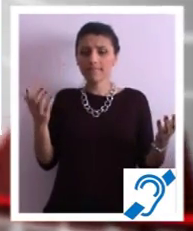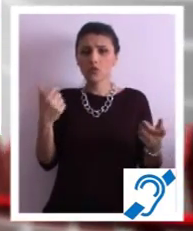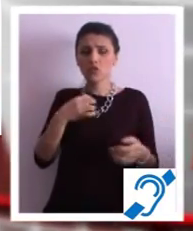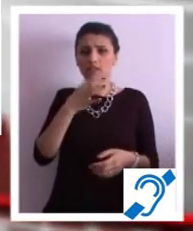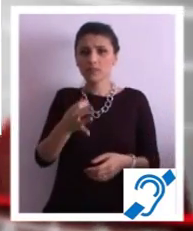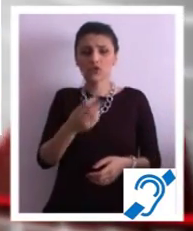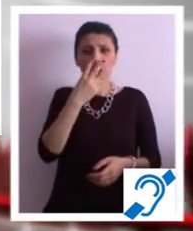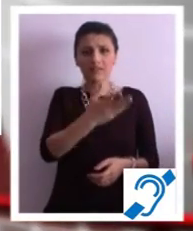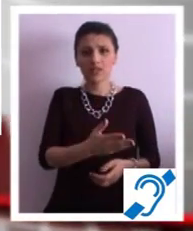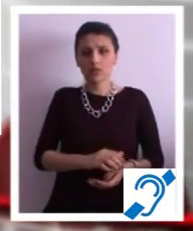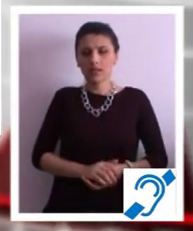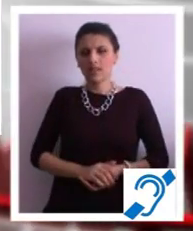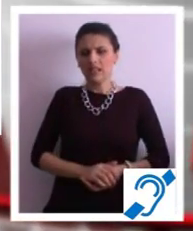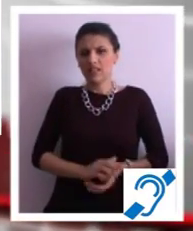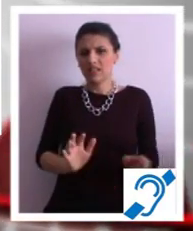nimic. Ce ați văzut?